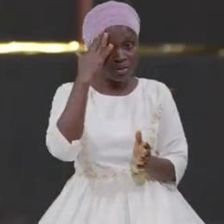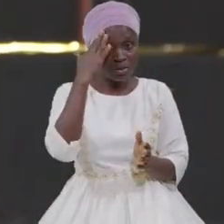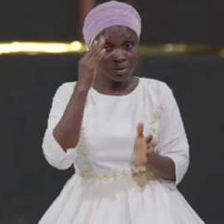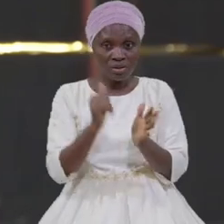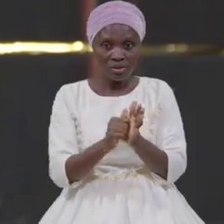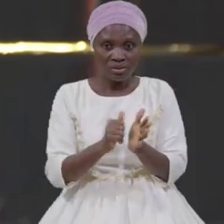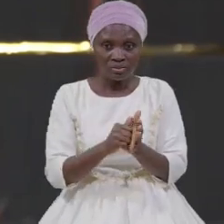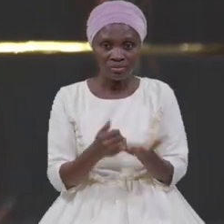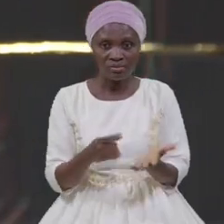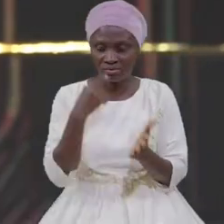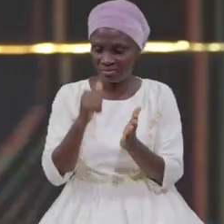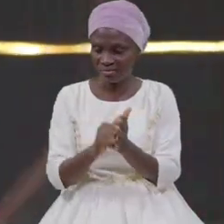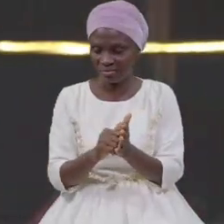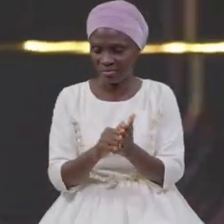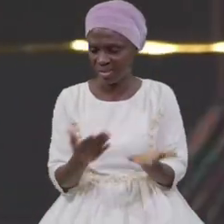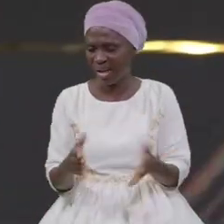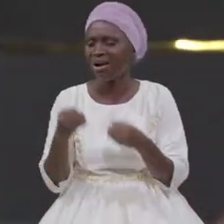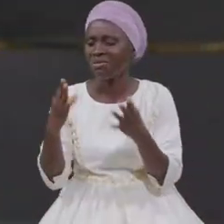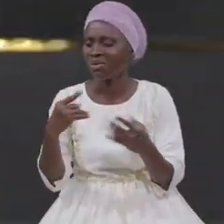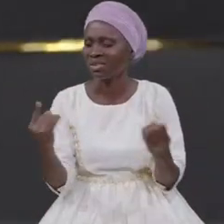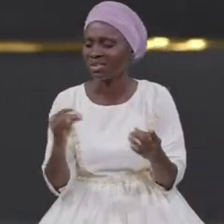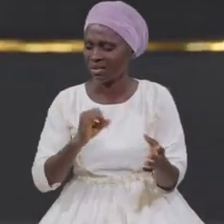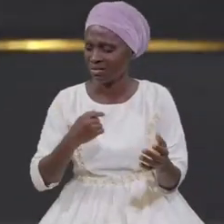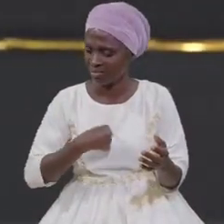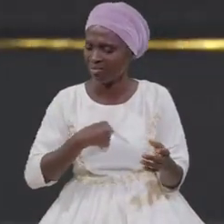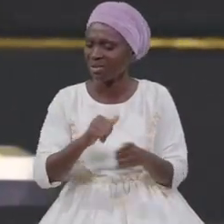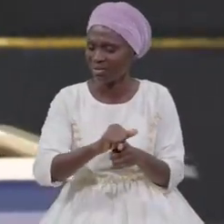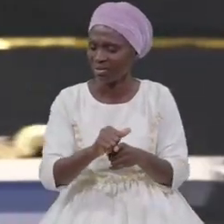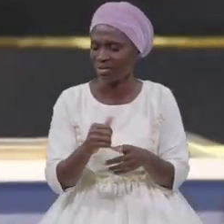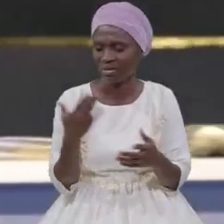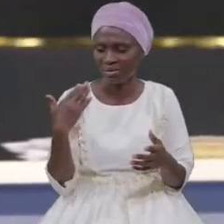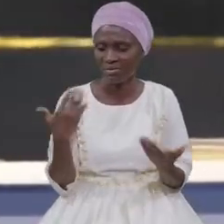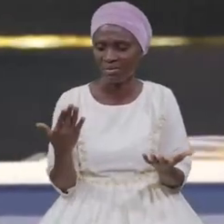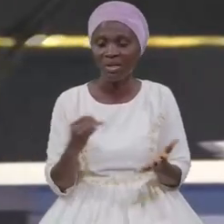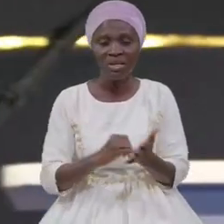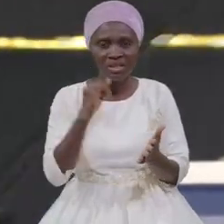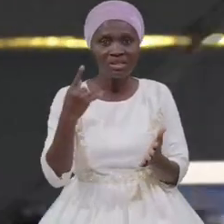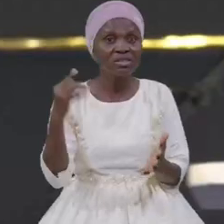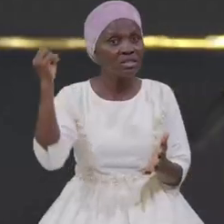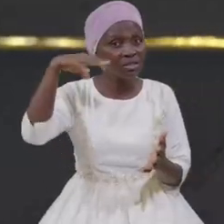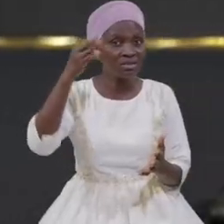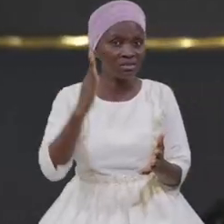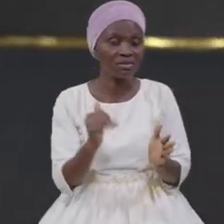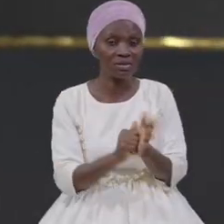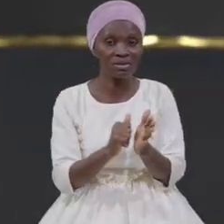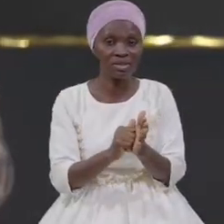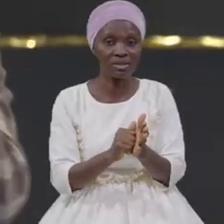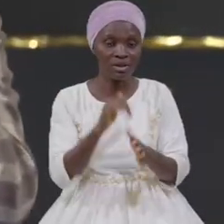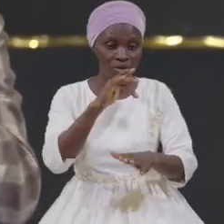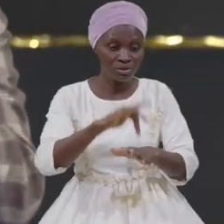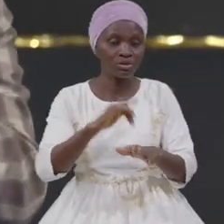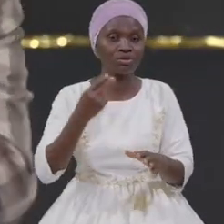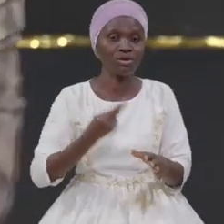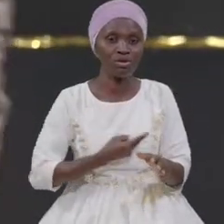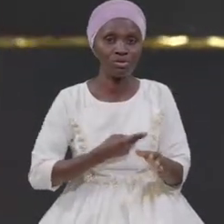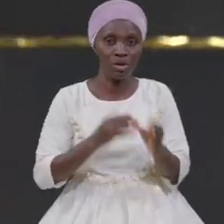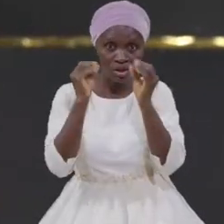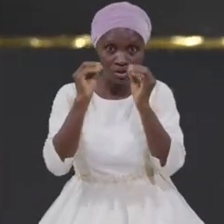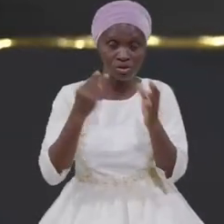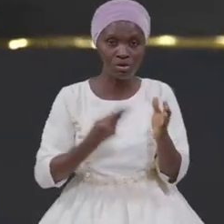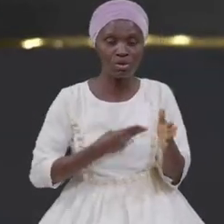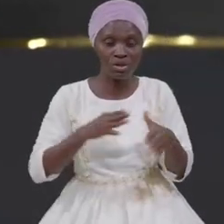dit, quel péché j'ai commis? Et c'est la grâce de Dieu qui nous a enseigné à craindre. C'est la grâce de